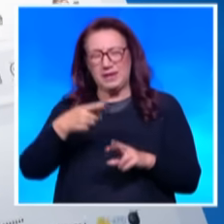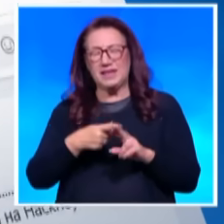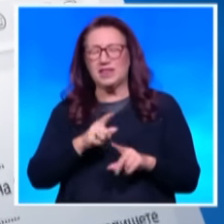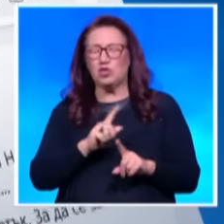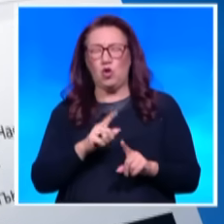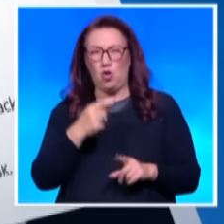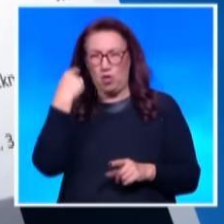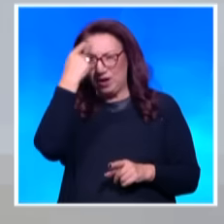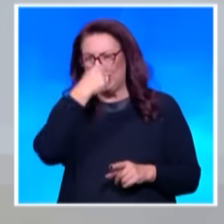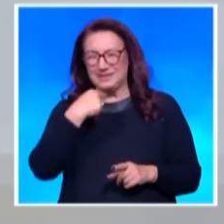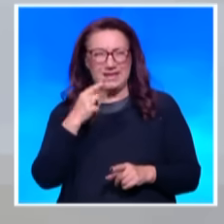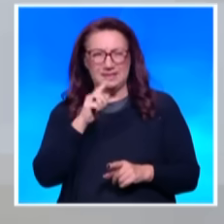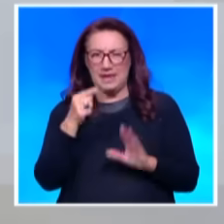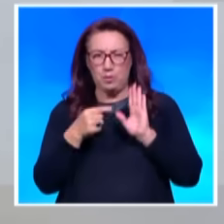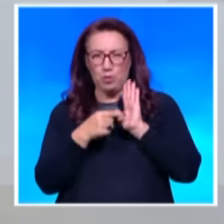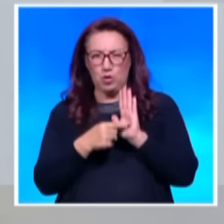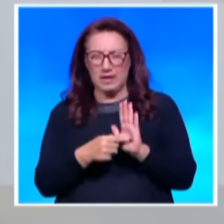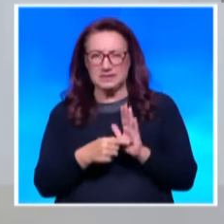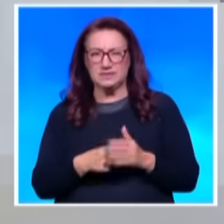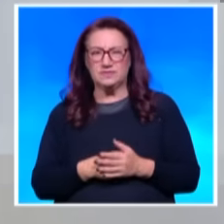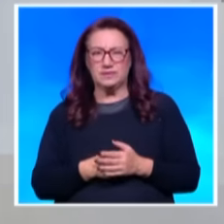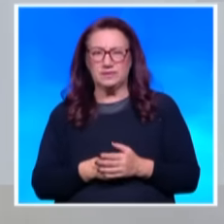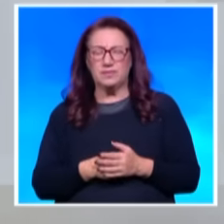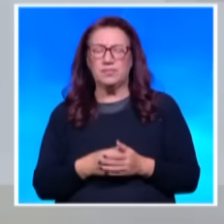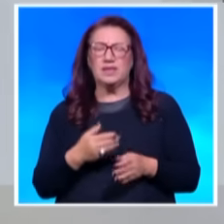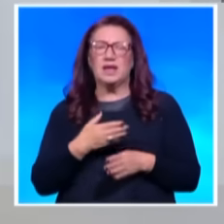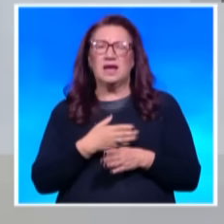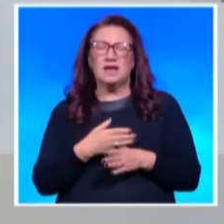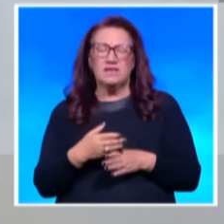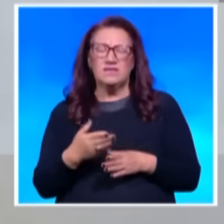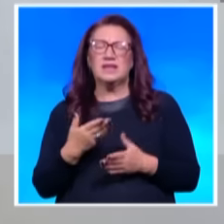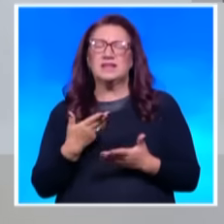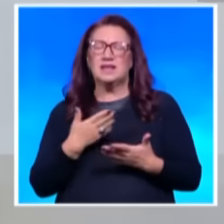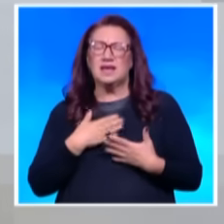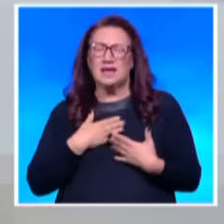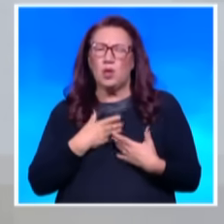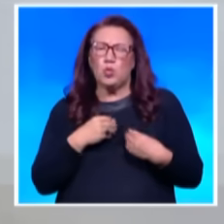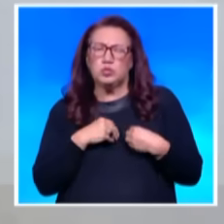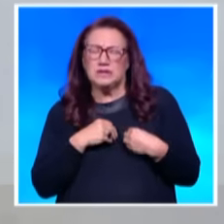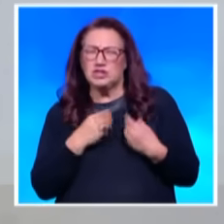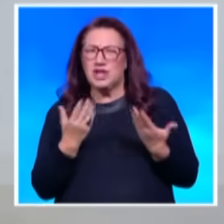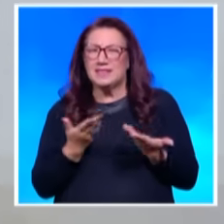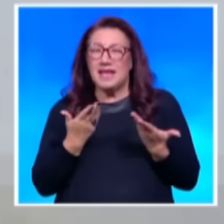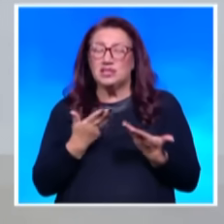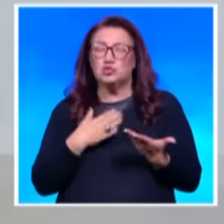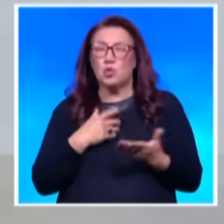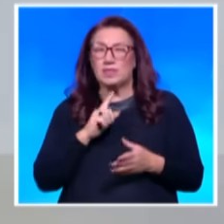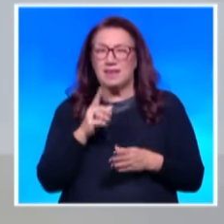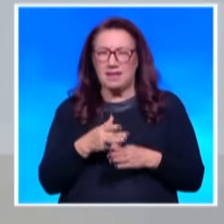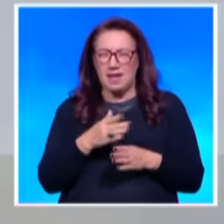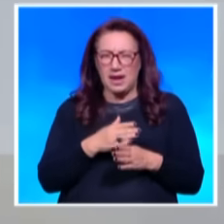разкрива самоличността си. Винаги съм усещала, че има нещо от разговори, от подочуване, от